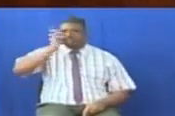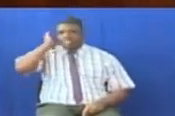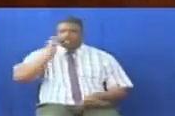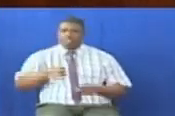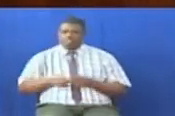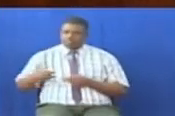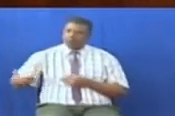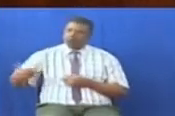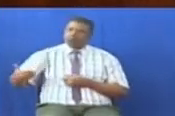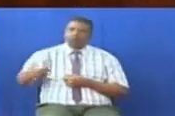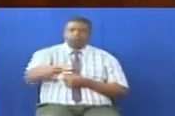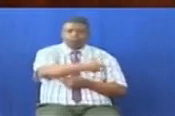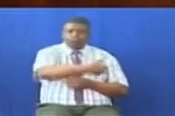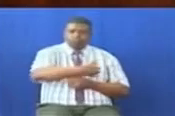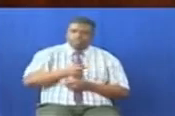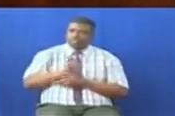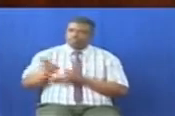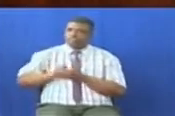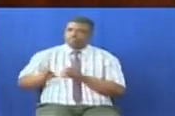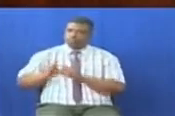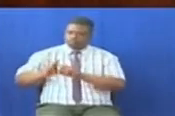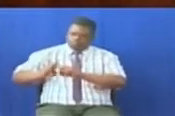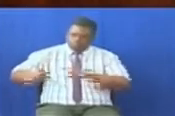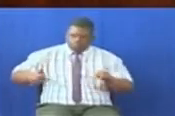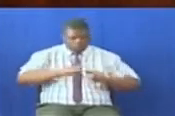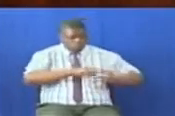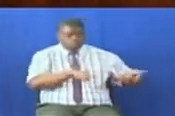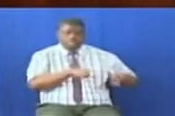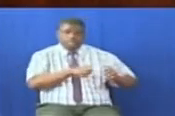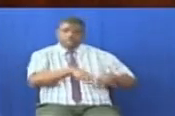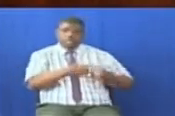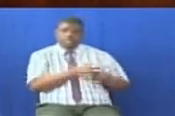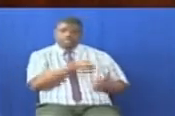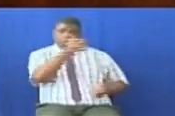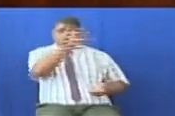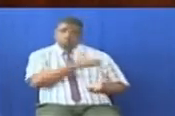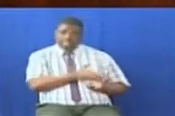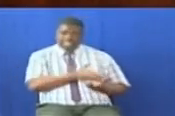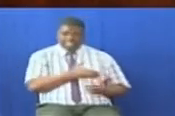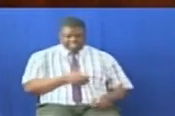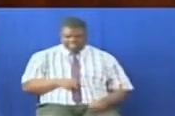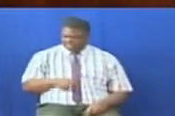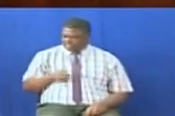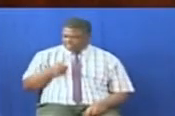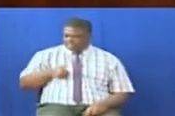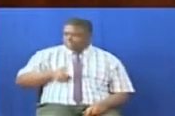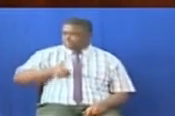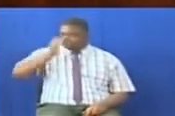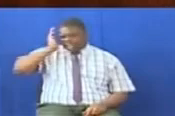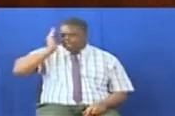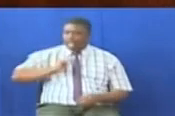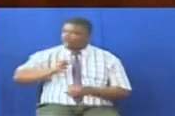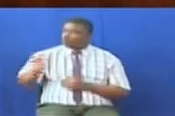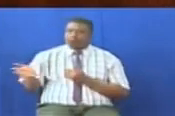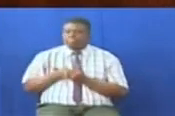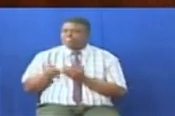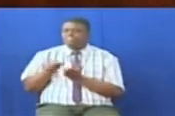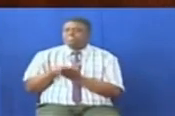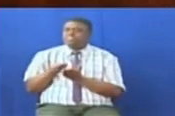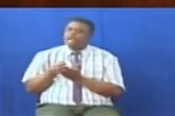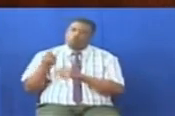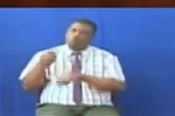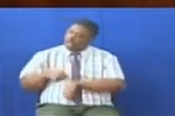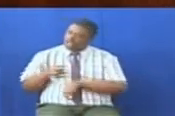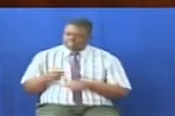halmashauri zinatofautiana. Lakini Mheshimiwa Naibu Spika, ni kweli kwamba serikali kuu hairudishi zile fedha kwa wakati, na hii